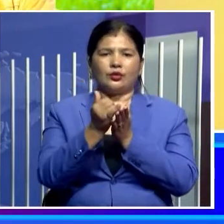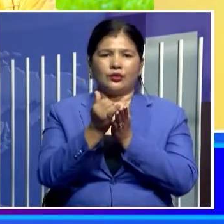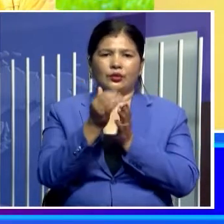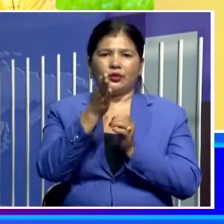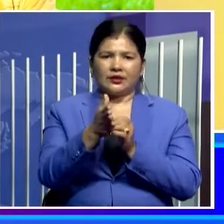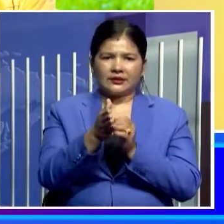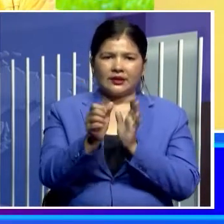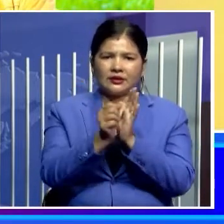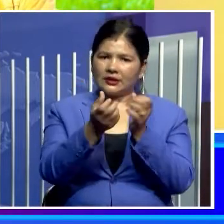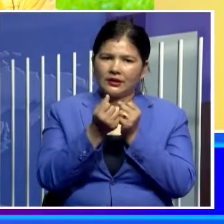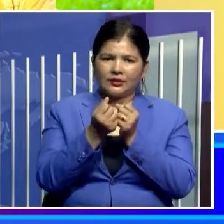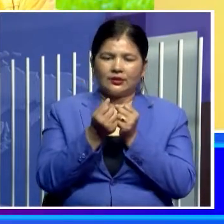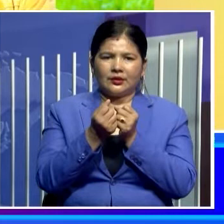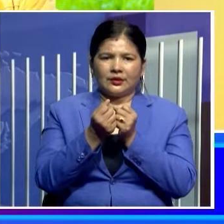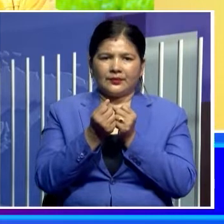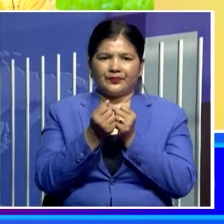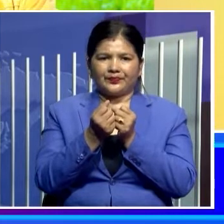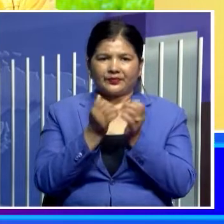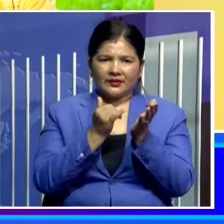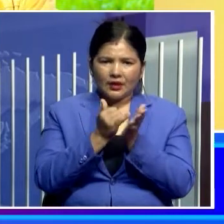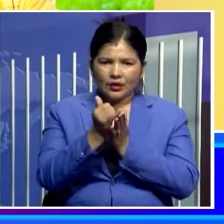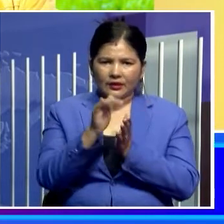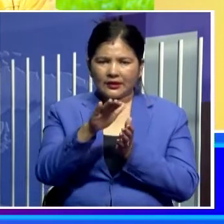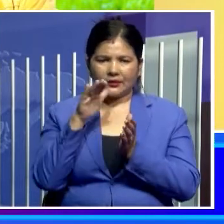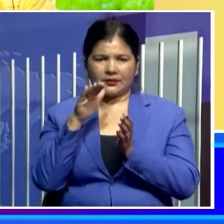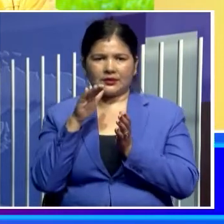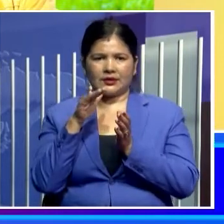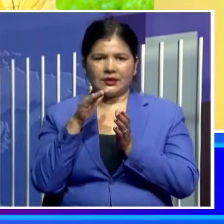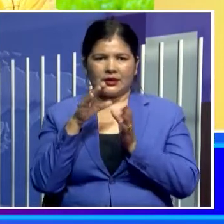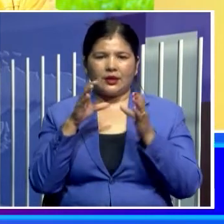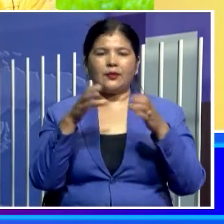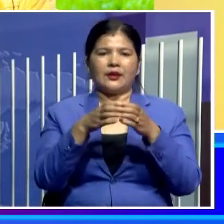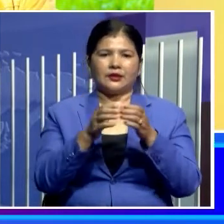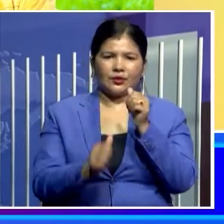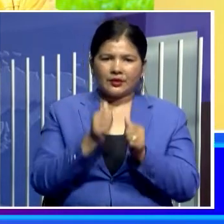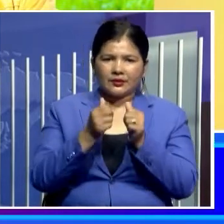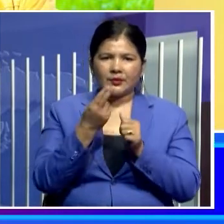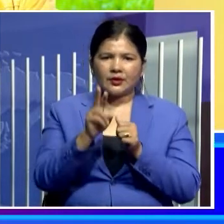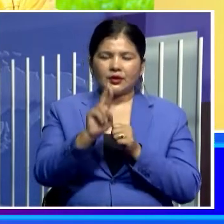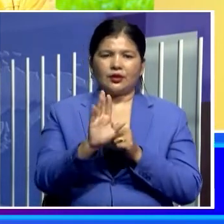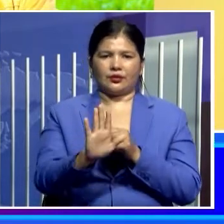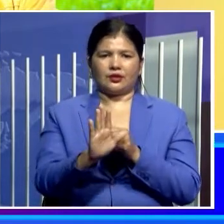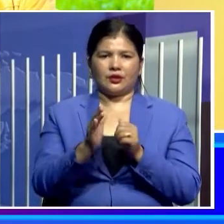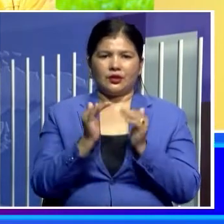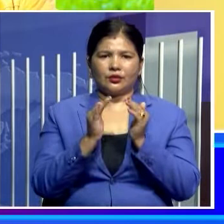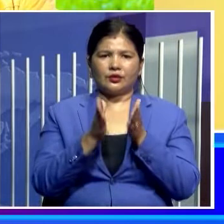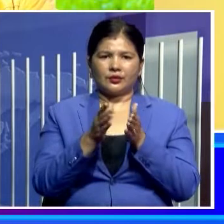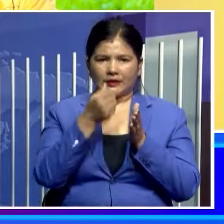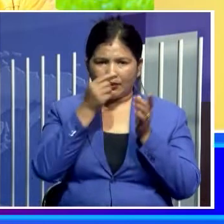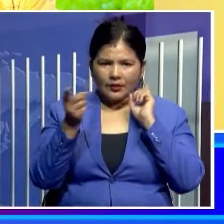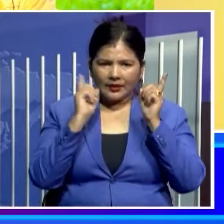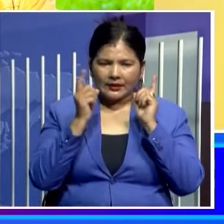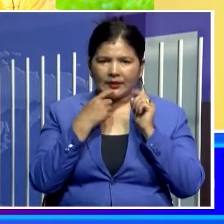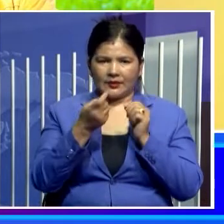यो मैले यहाँलाई जानकारी गराएँ, राप्रपा र नागरिक उन्मुक्ति पार्टीको निकै प्रतिस्पर्धा भइरहेको छ। जोशीपुर गाउँपालिकामा